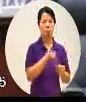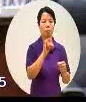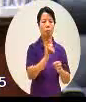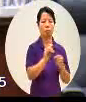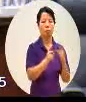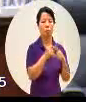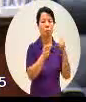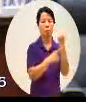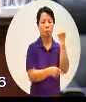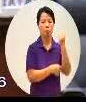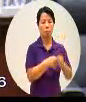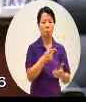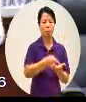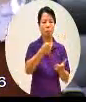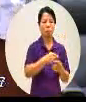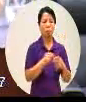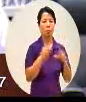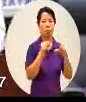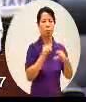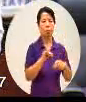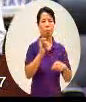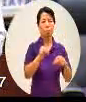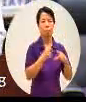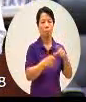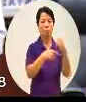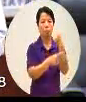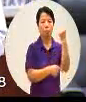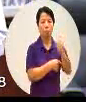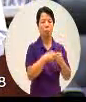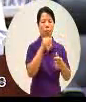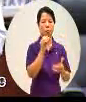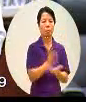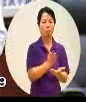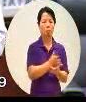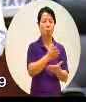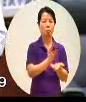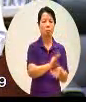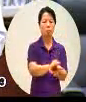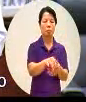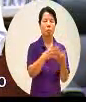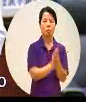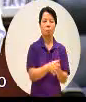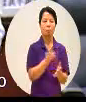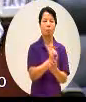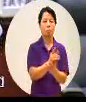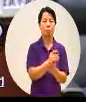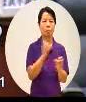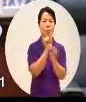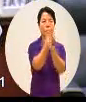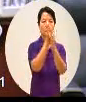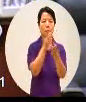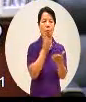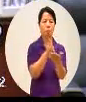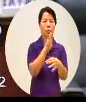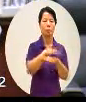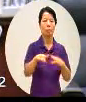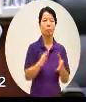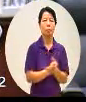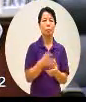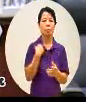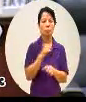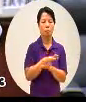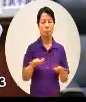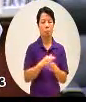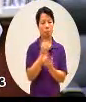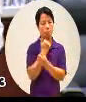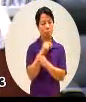尺就停一摆，一百公尺就停一摆，伊会弄红灯未？啊，弄会出问题未？哦，这个是安全考